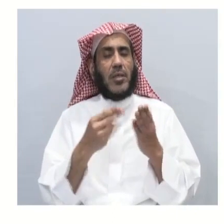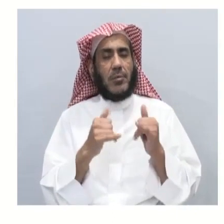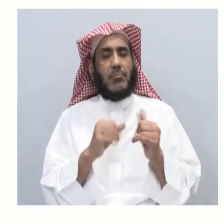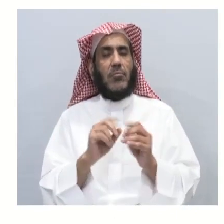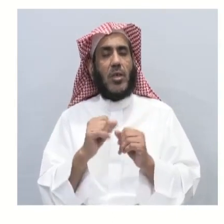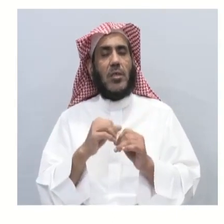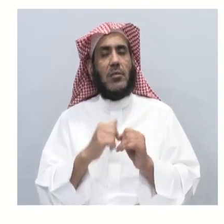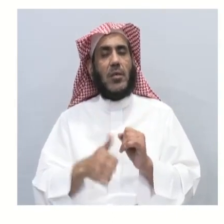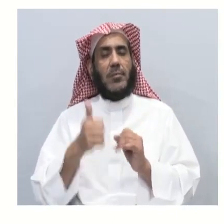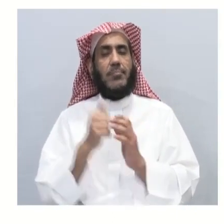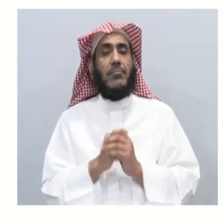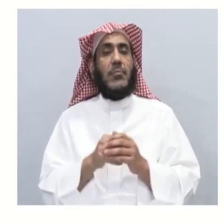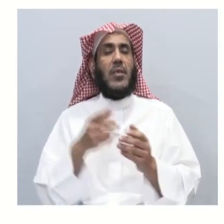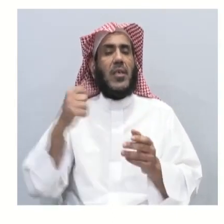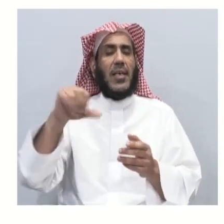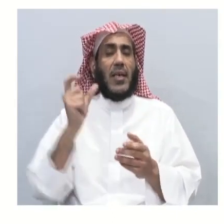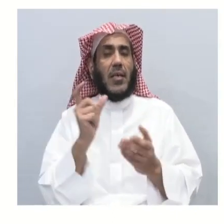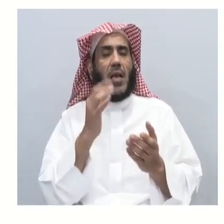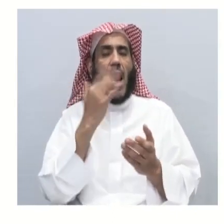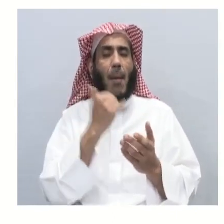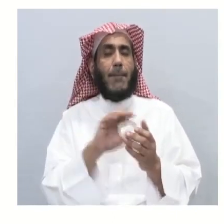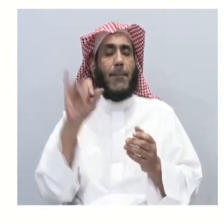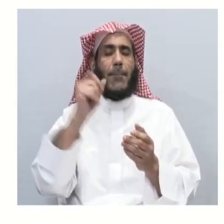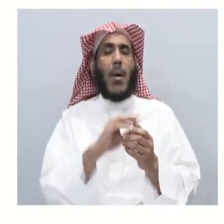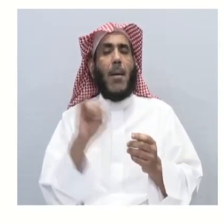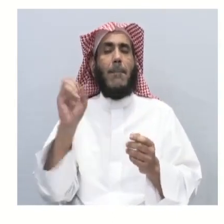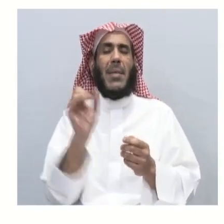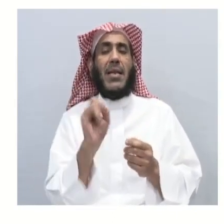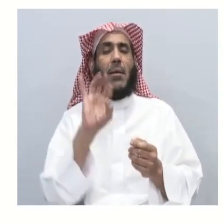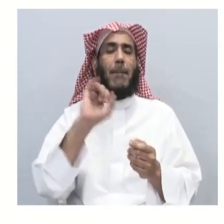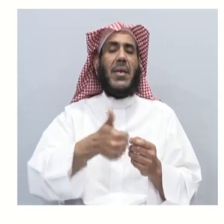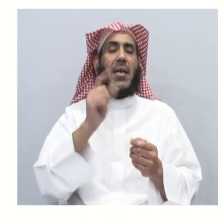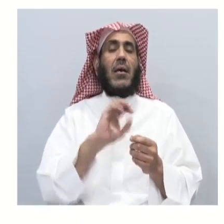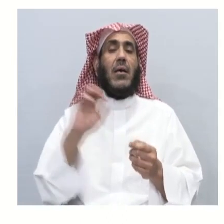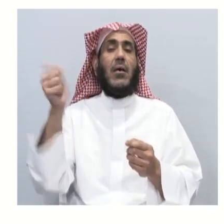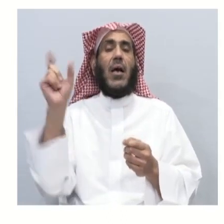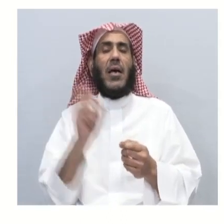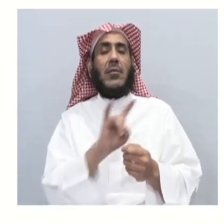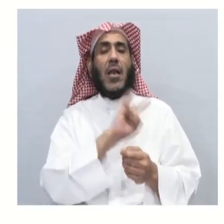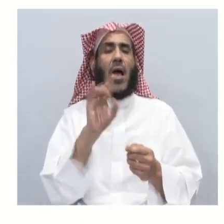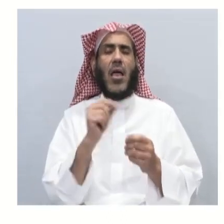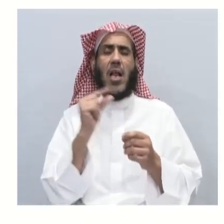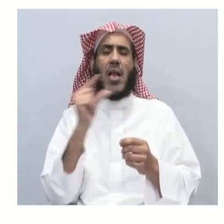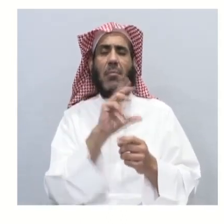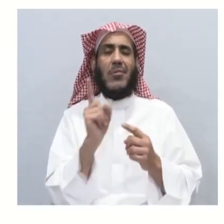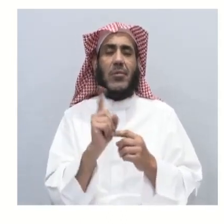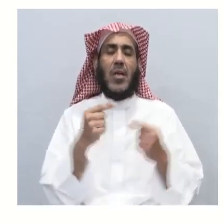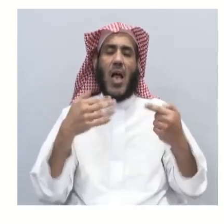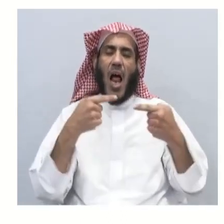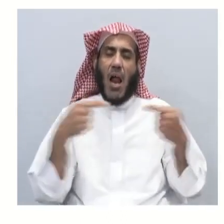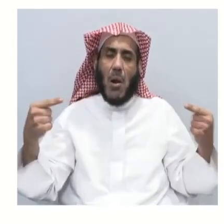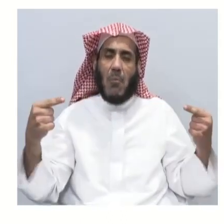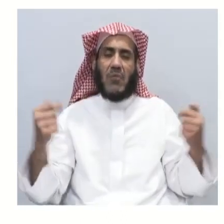بشكل صحيح، إن لم، من منا، أن لا، تسمى هذه الكلمات